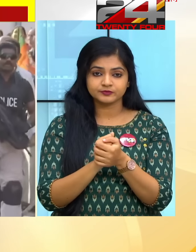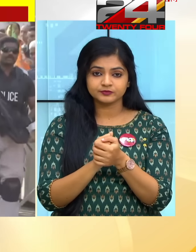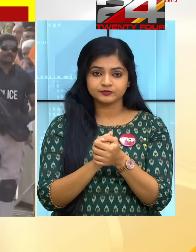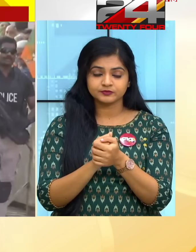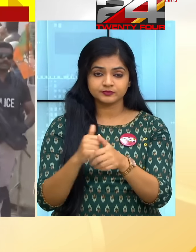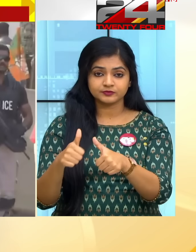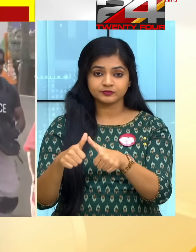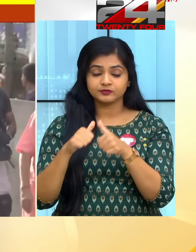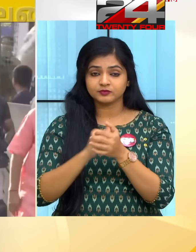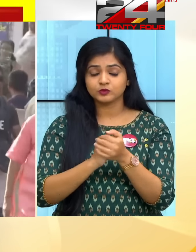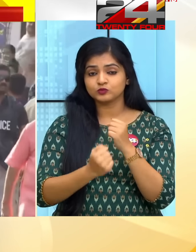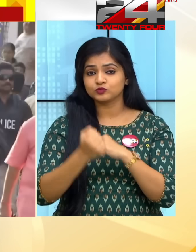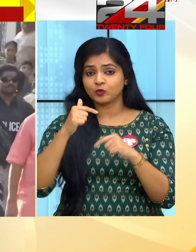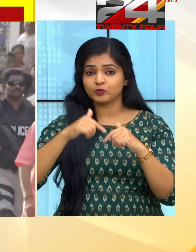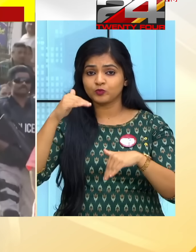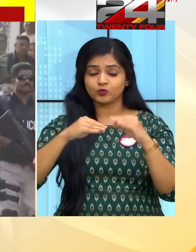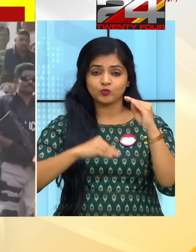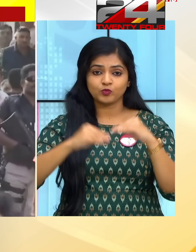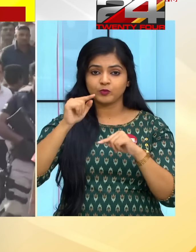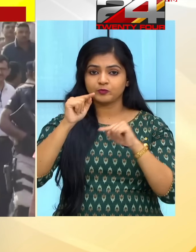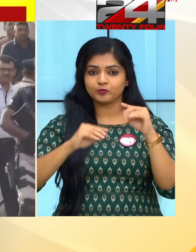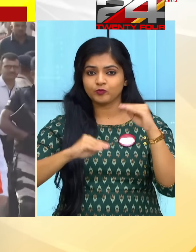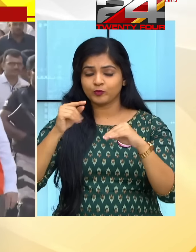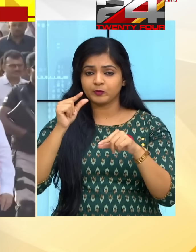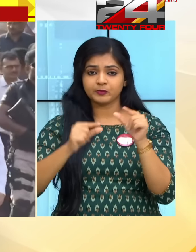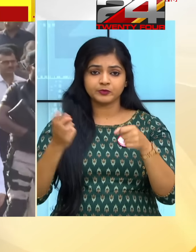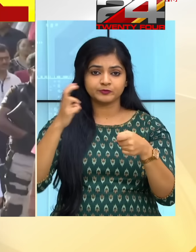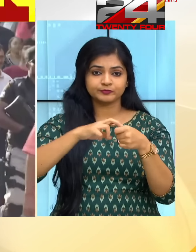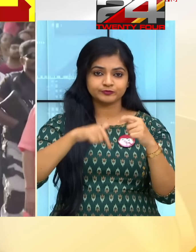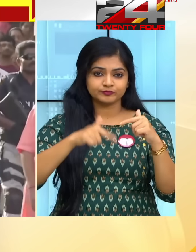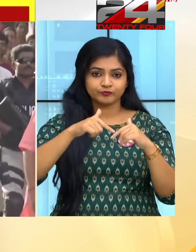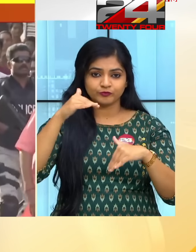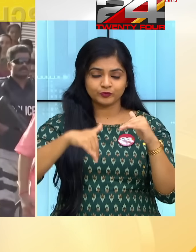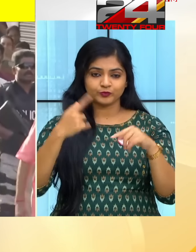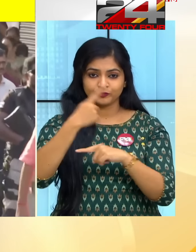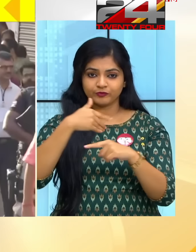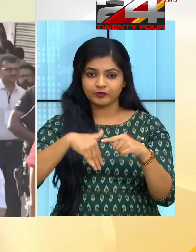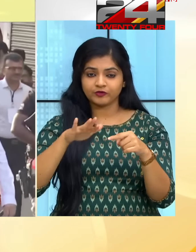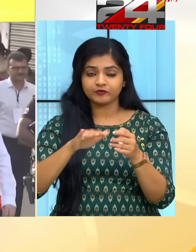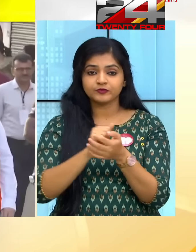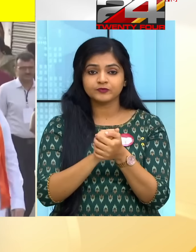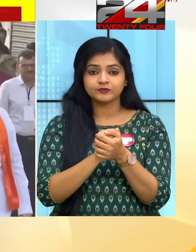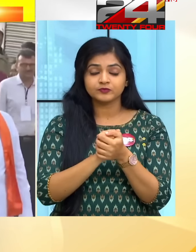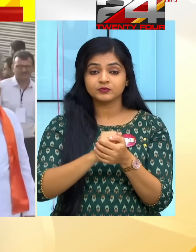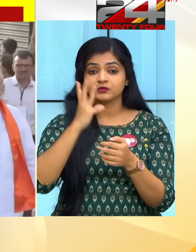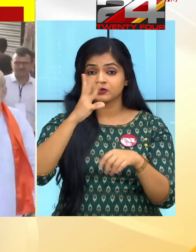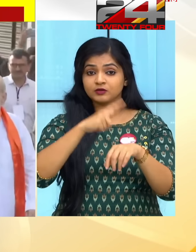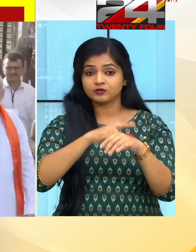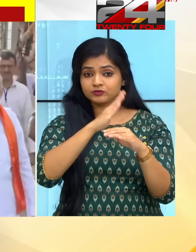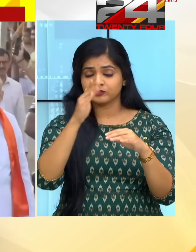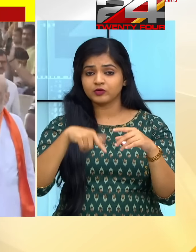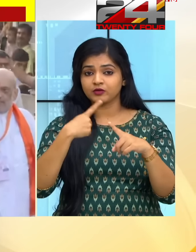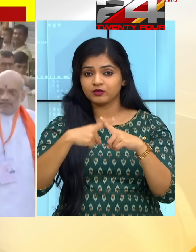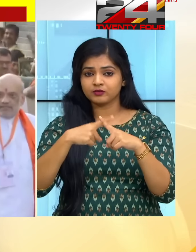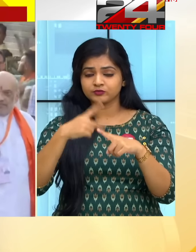ഈ ശക്തമായിട്ടുള്ള പോളിംഗ് ആണ് മുൻഘട്ടങ്ങളെ അപേക്ഷിച്ച് ഈ ഘട്ടത്തിൽ ഉണ്ടായിട്ടുള്ളത് എന്ന് നമുക്ക് പറയാൻ സാധിക്കും. 3 മണി വരെയുള്ള